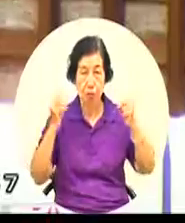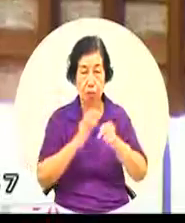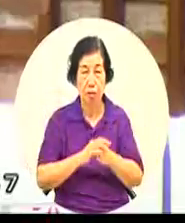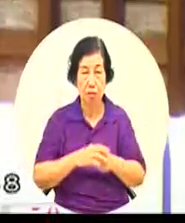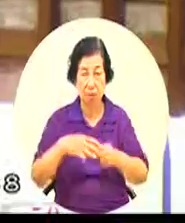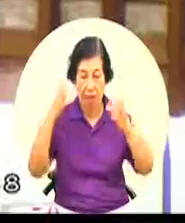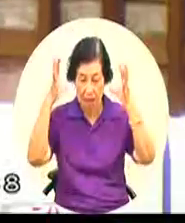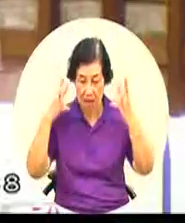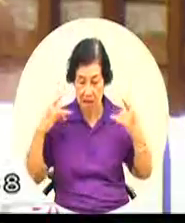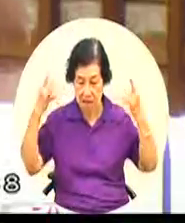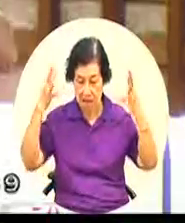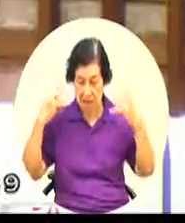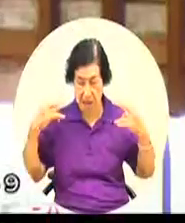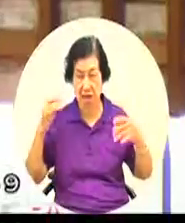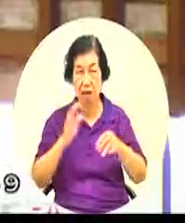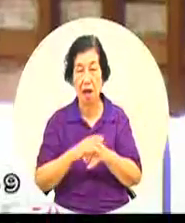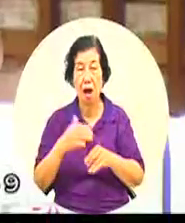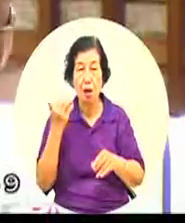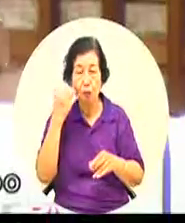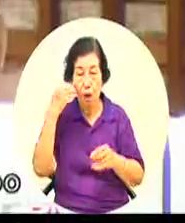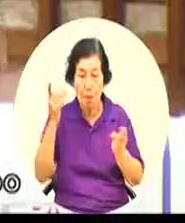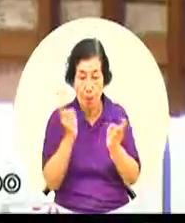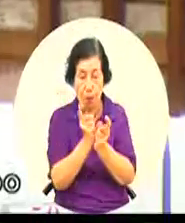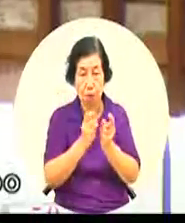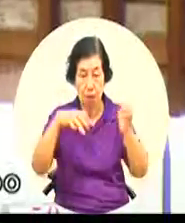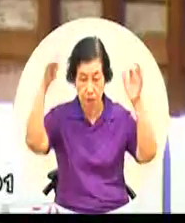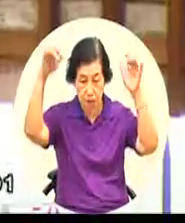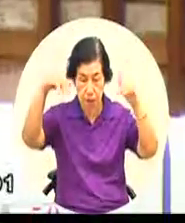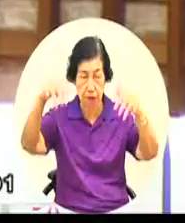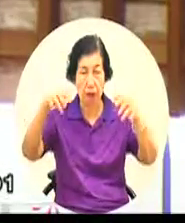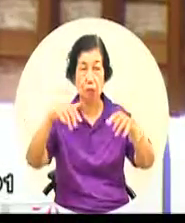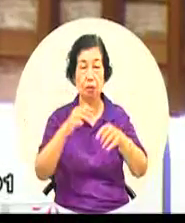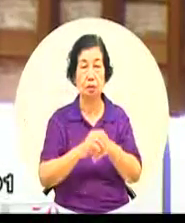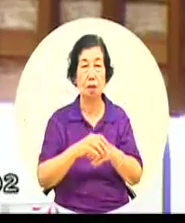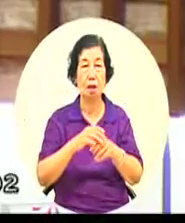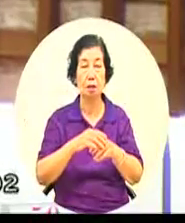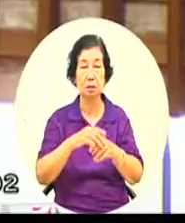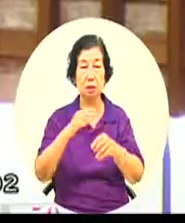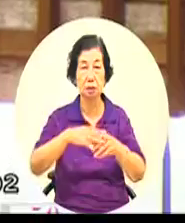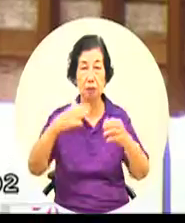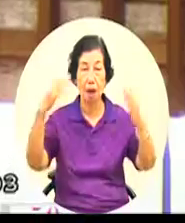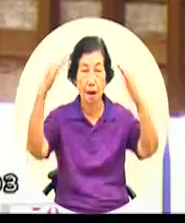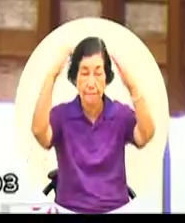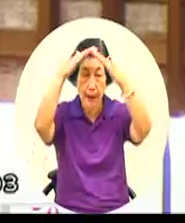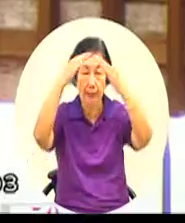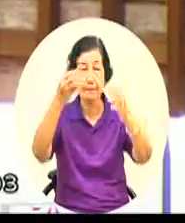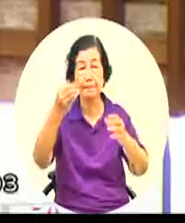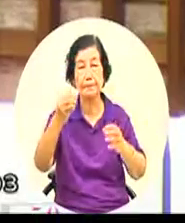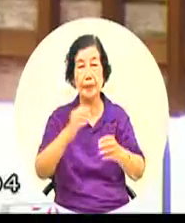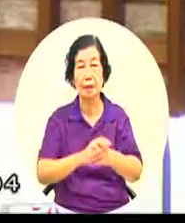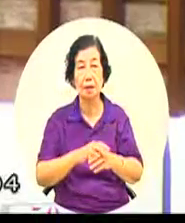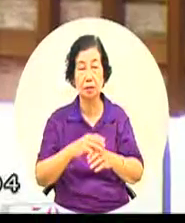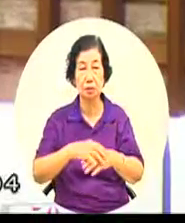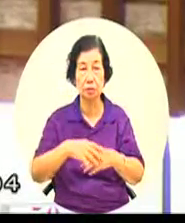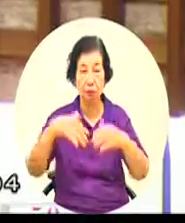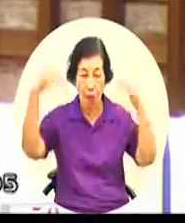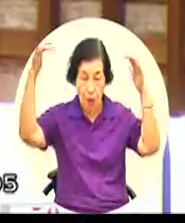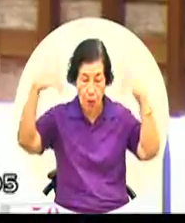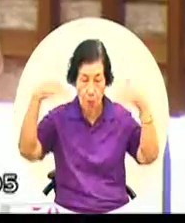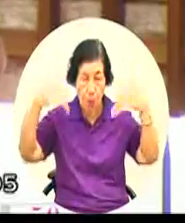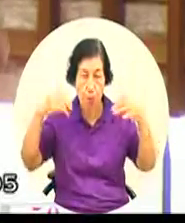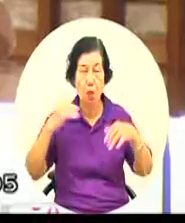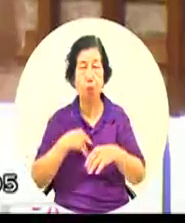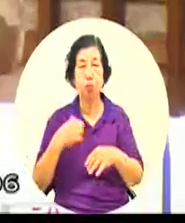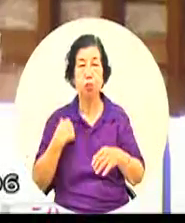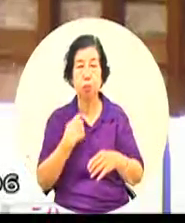因意思讲淋着雨，迄时阵无对当避吼，啊，很容易感冒嘛，身体受伤，吼，啊，所以是唔是来拜托处长对这个